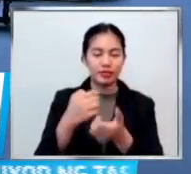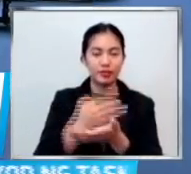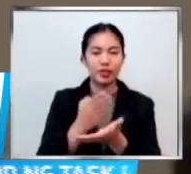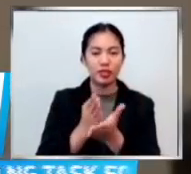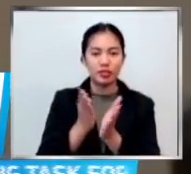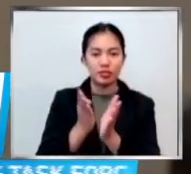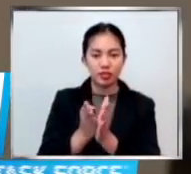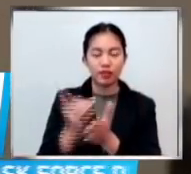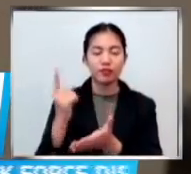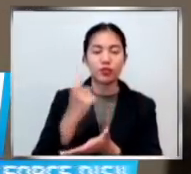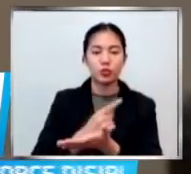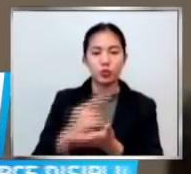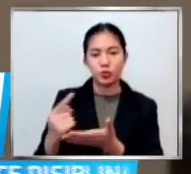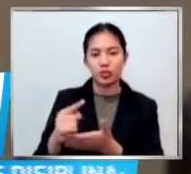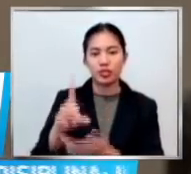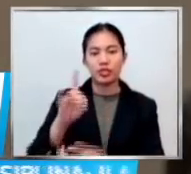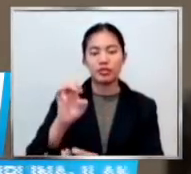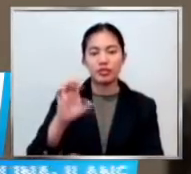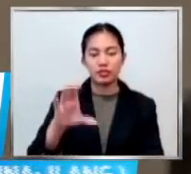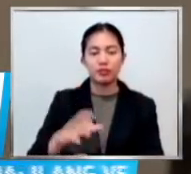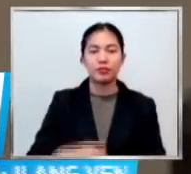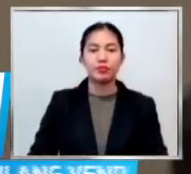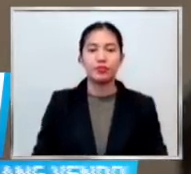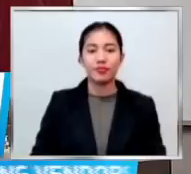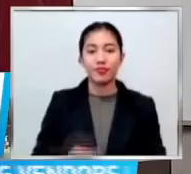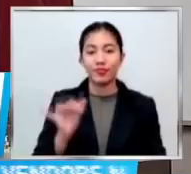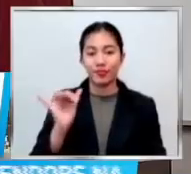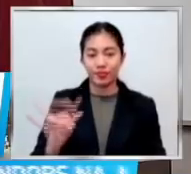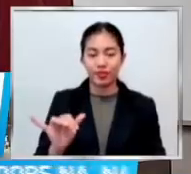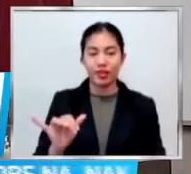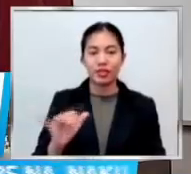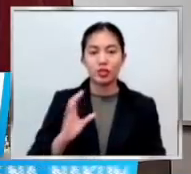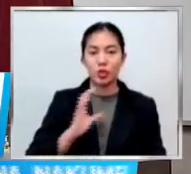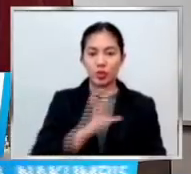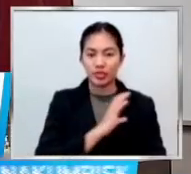Disyembre. Ang bersyon ng Kamara,